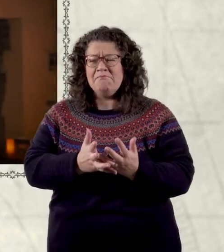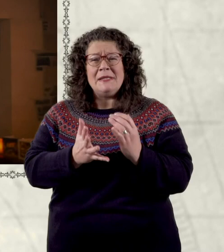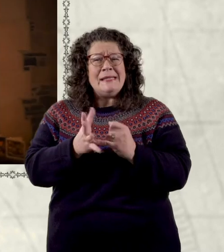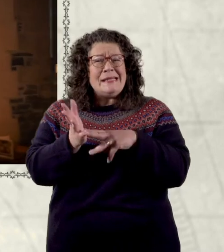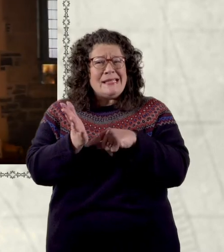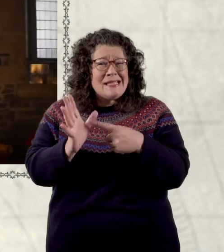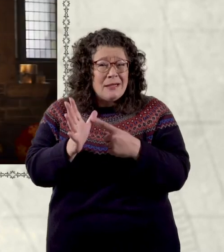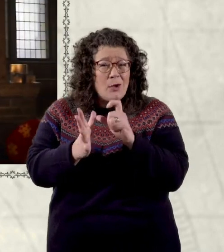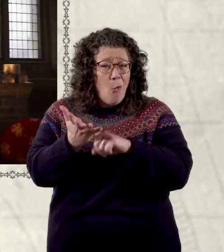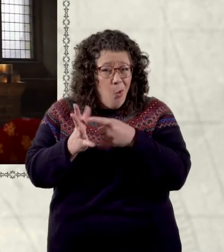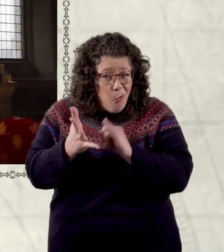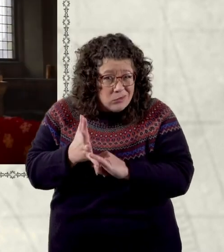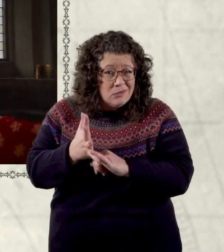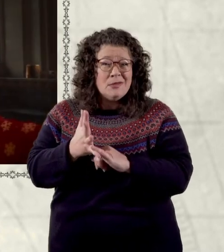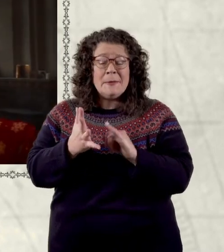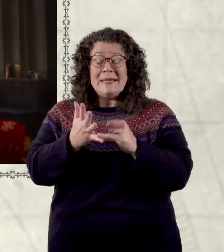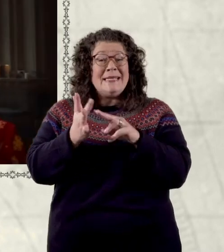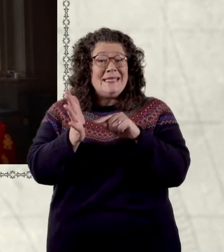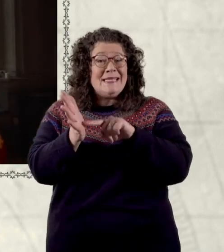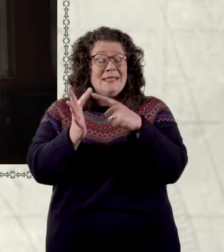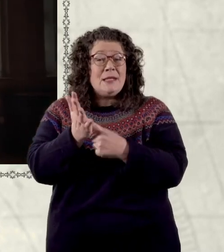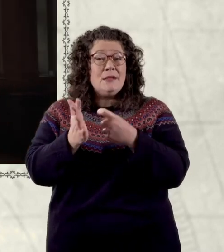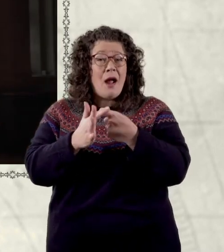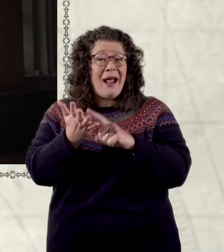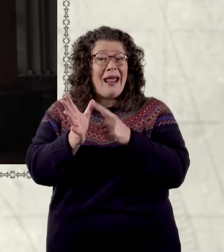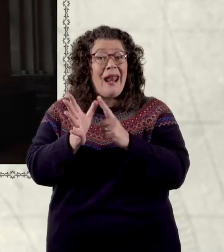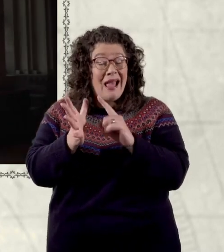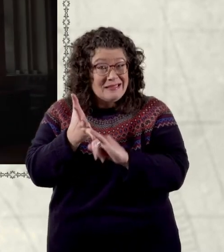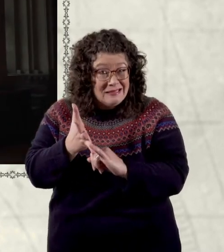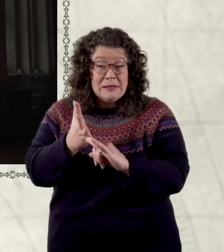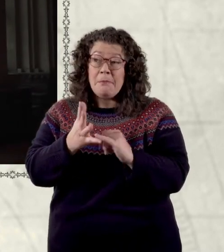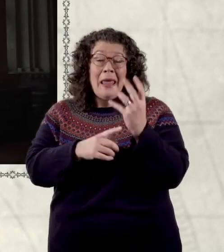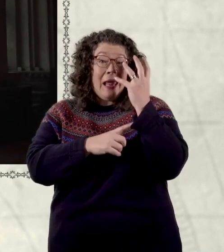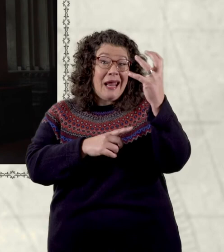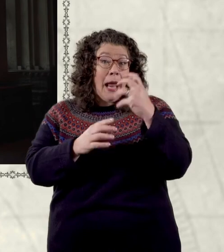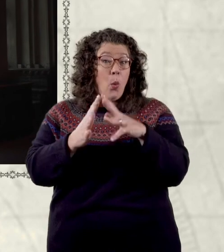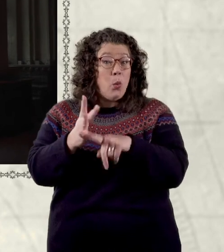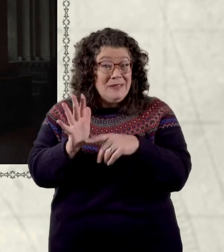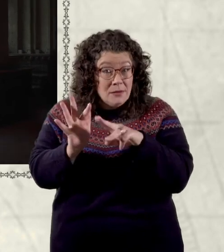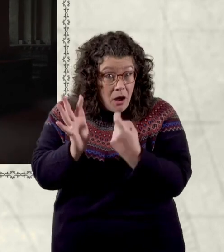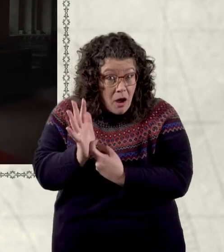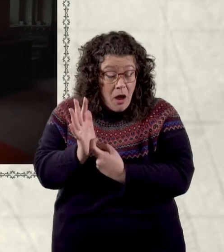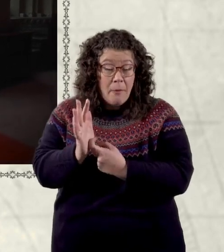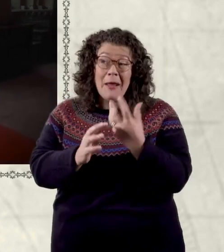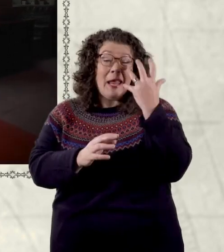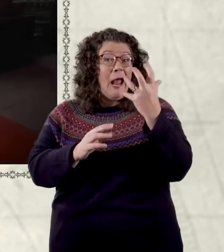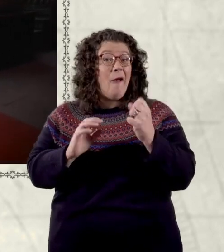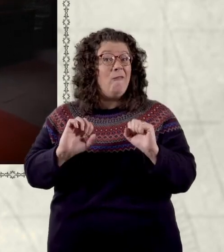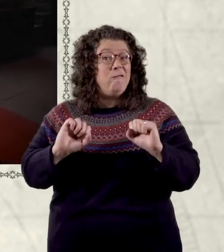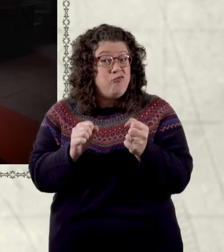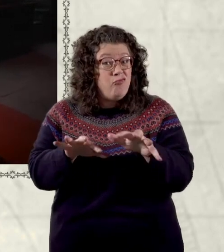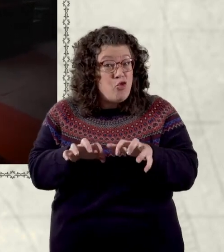Claus, Sinterklaas, hyd yn oed King Frost, King Winter, St Nicholas,